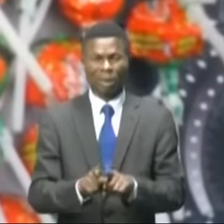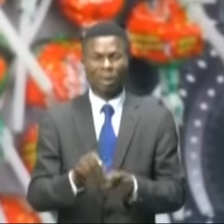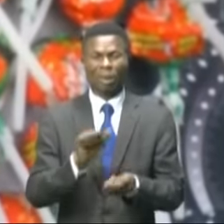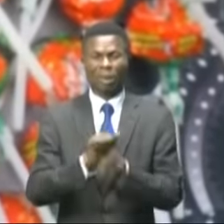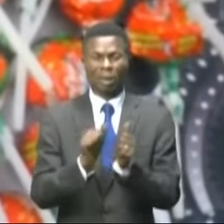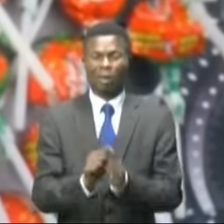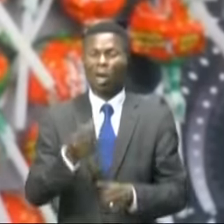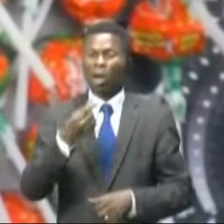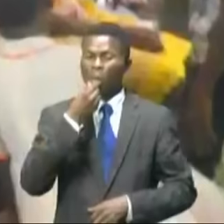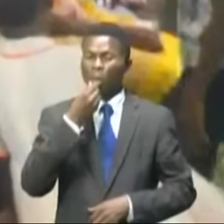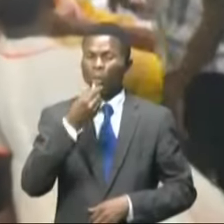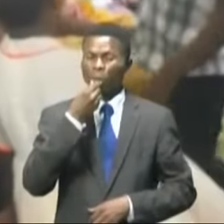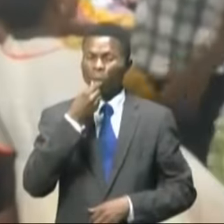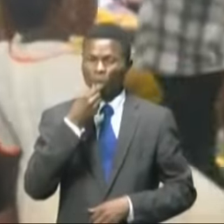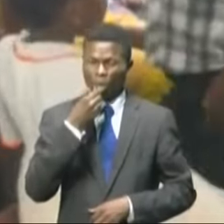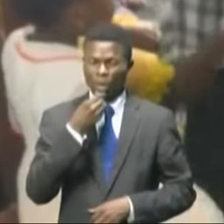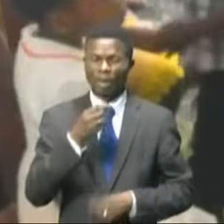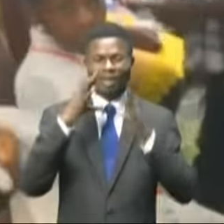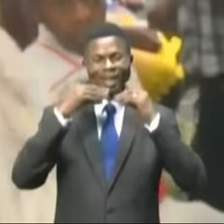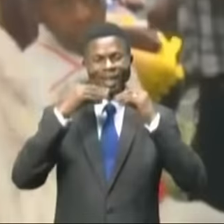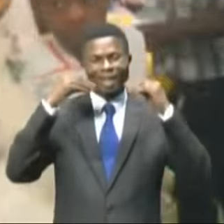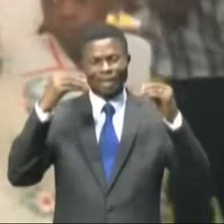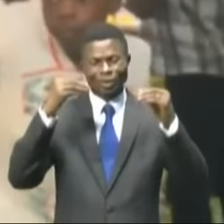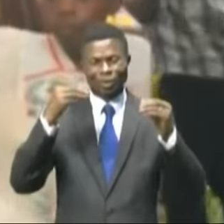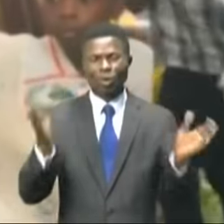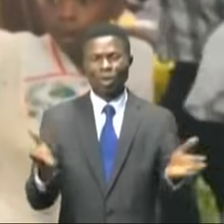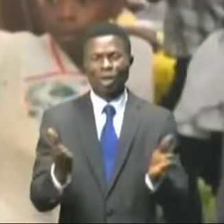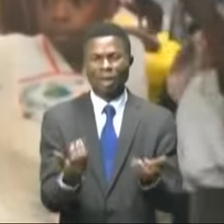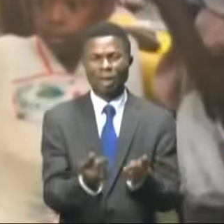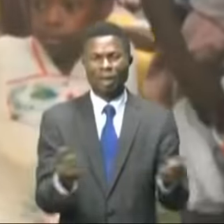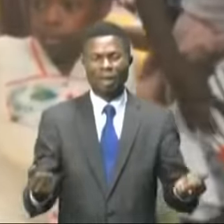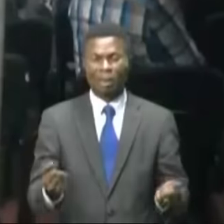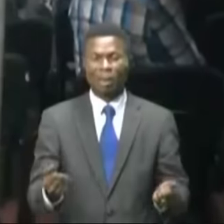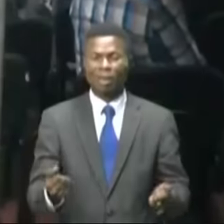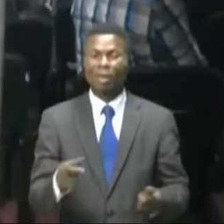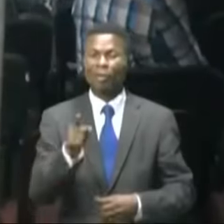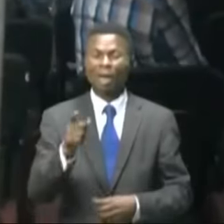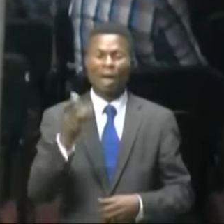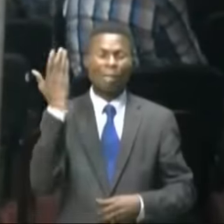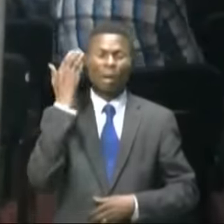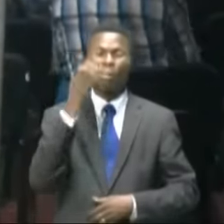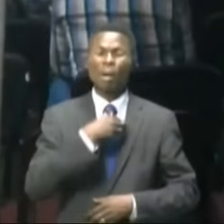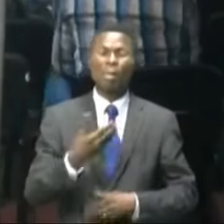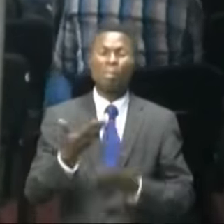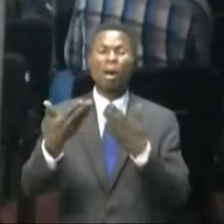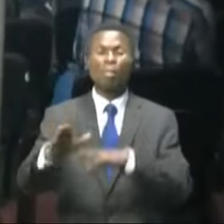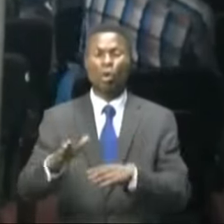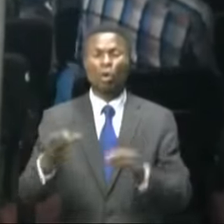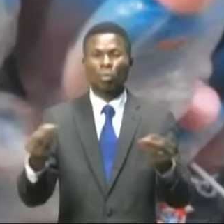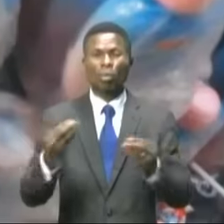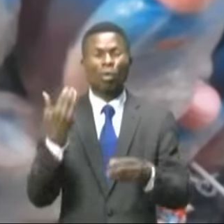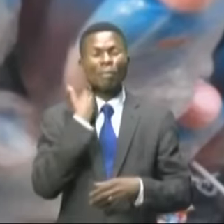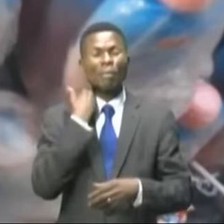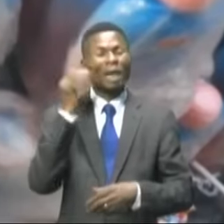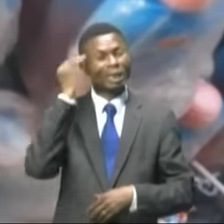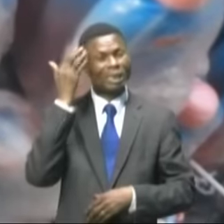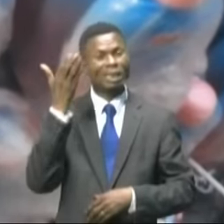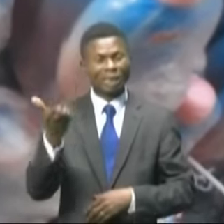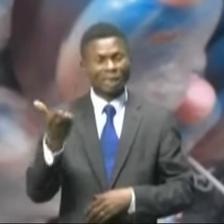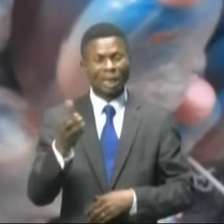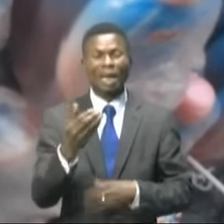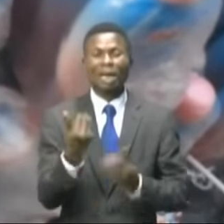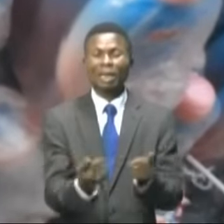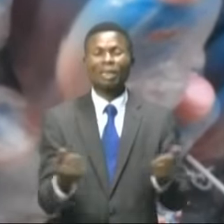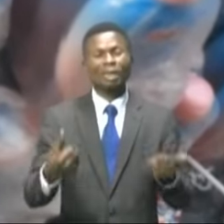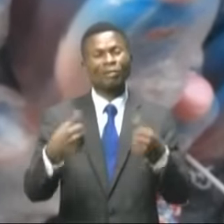espoir, courage et sourire aux victimes du SIDA, parfois abandonnées et vivent dans des conditions inhumaines qui